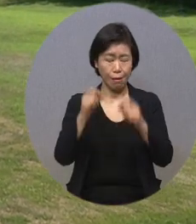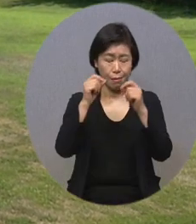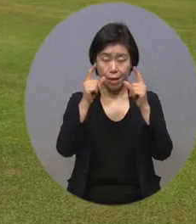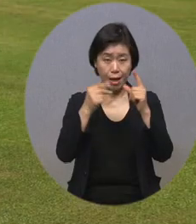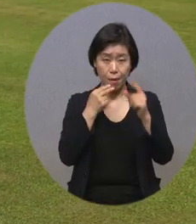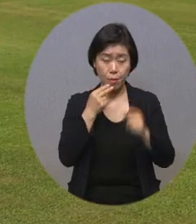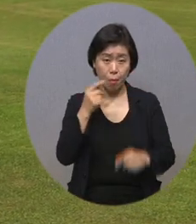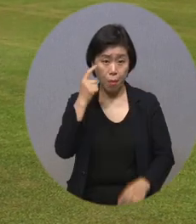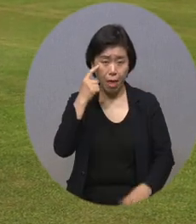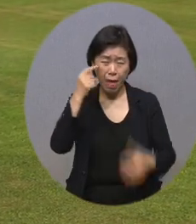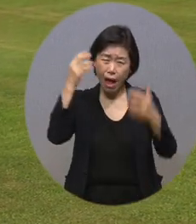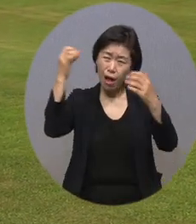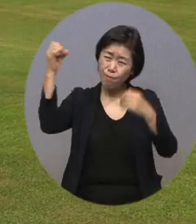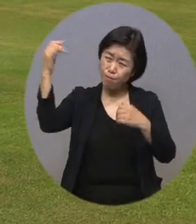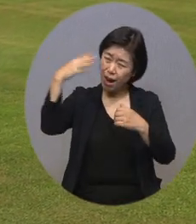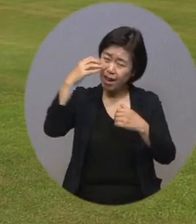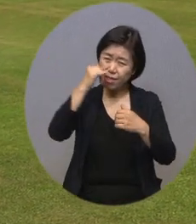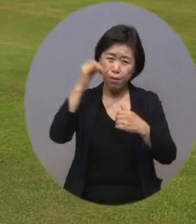더워서.